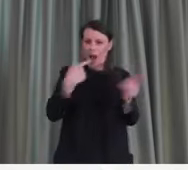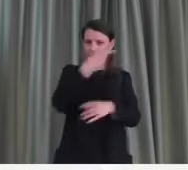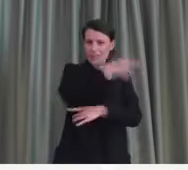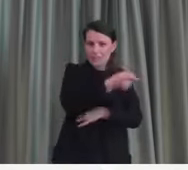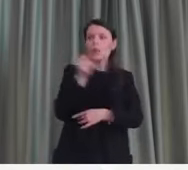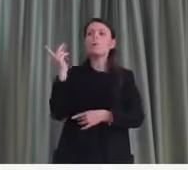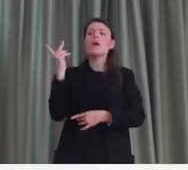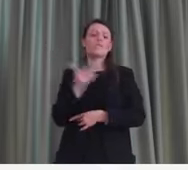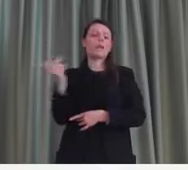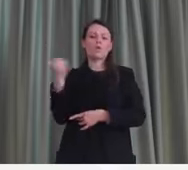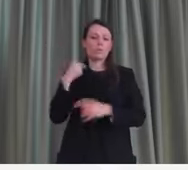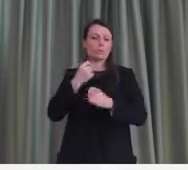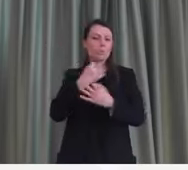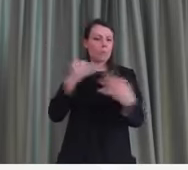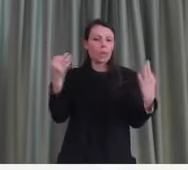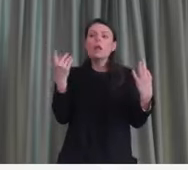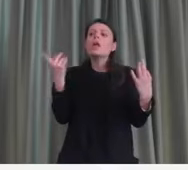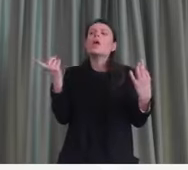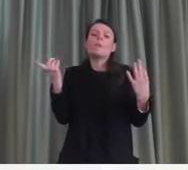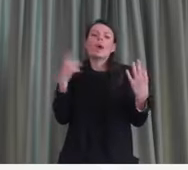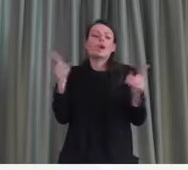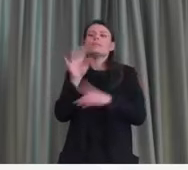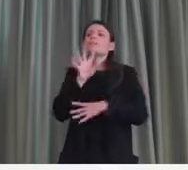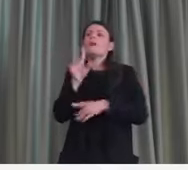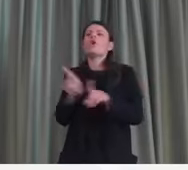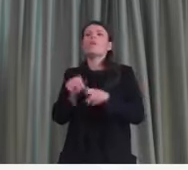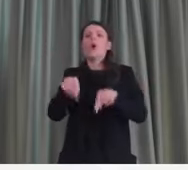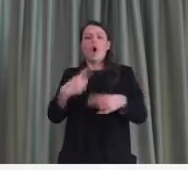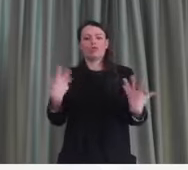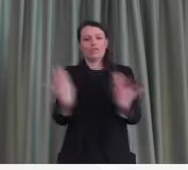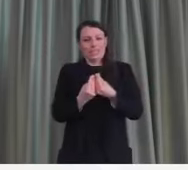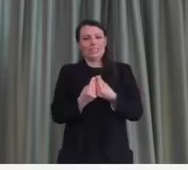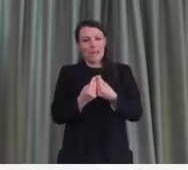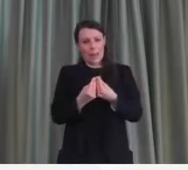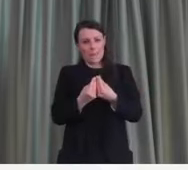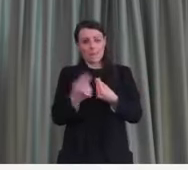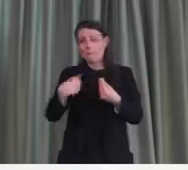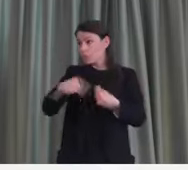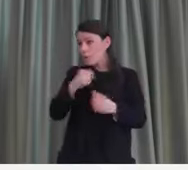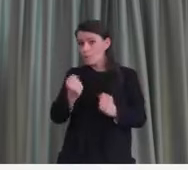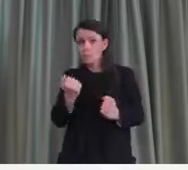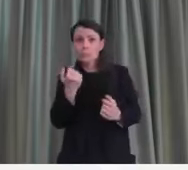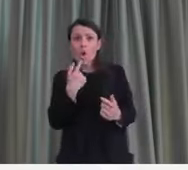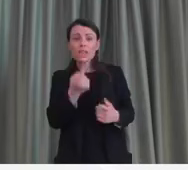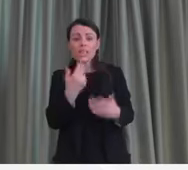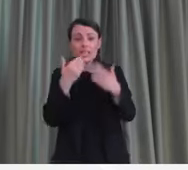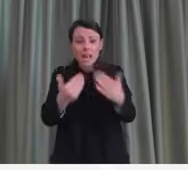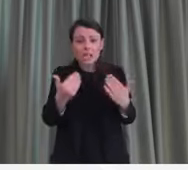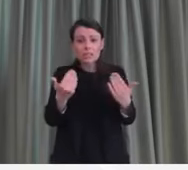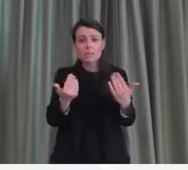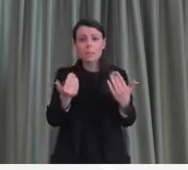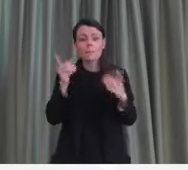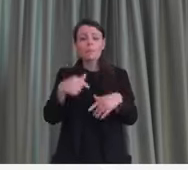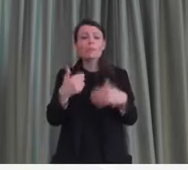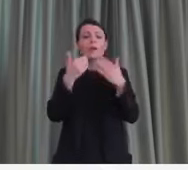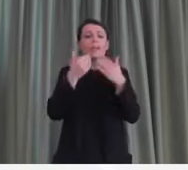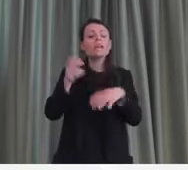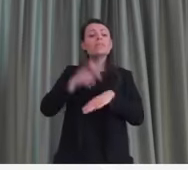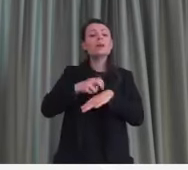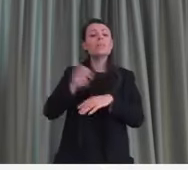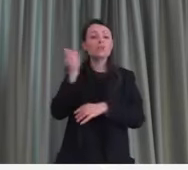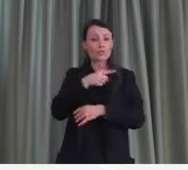ringraziato ed è come se oggi fosse stato liquido lo ringraziamo anche lo diciamo anche per i medici russi perché poi